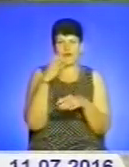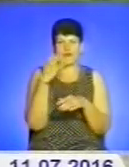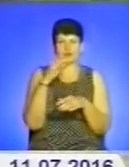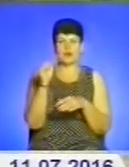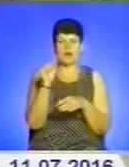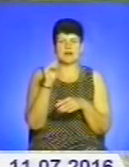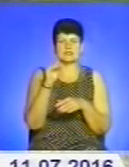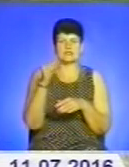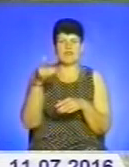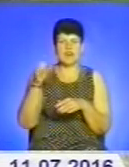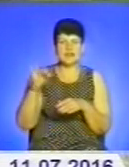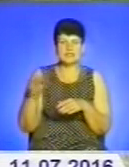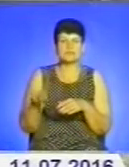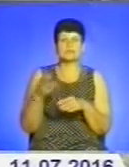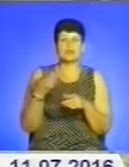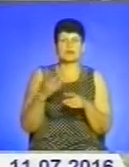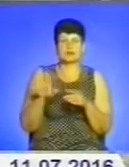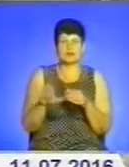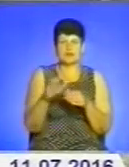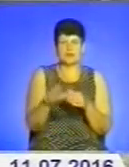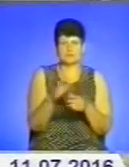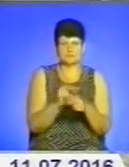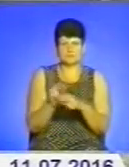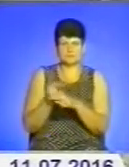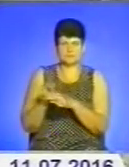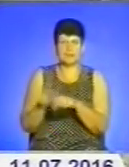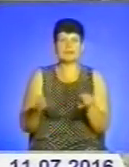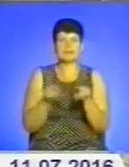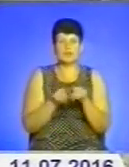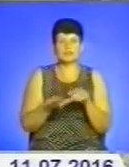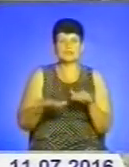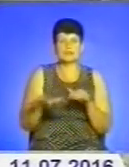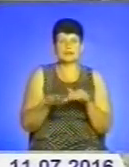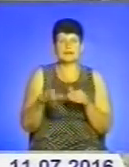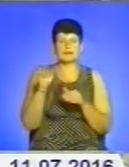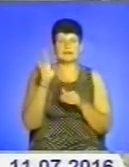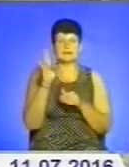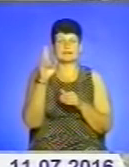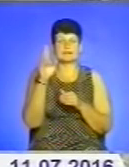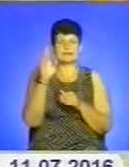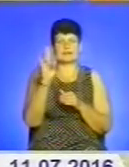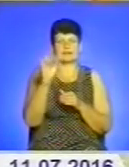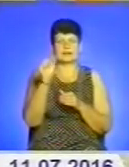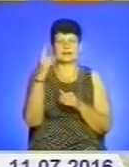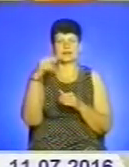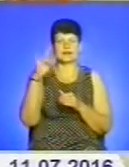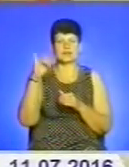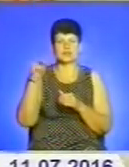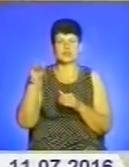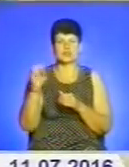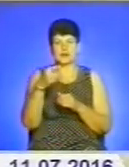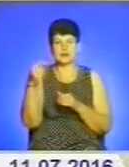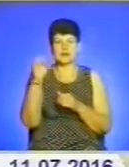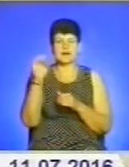тріщини дорожнього покриття та неглибоку ямковість. Також на ділянці дороги Надрічне-Речин провели 280 метрів